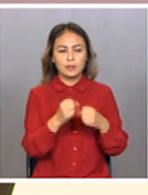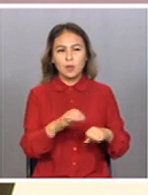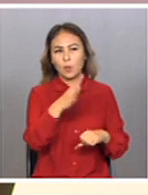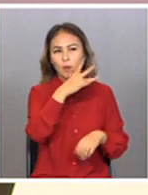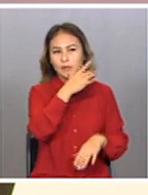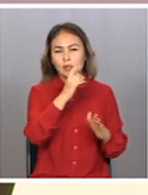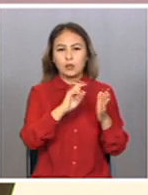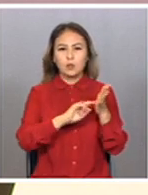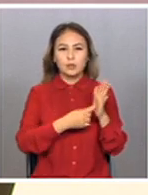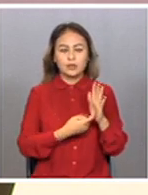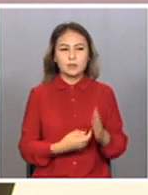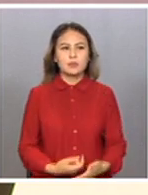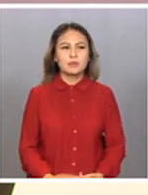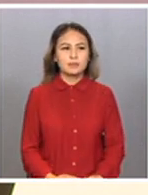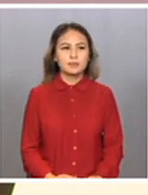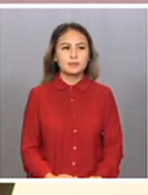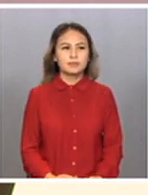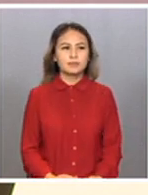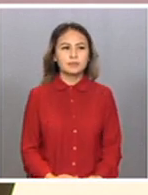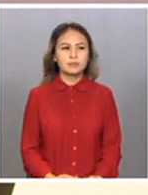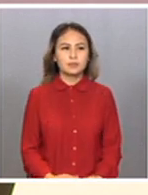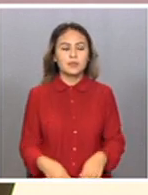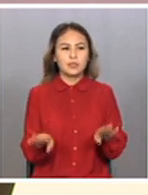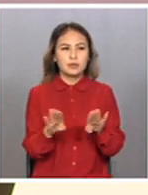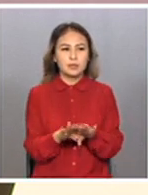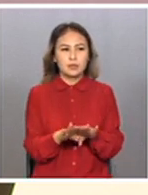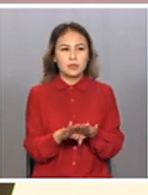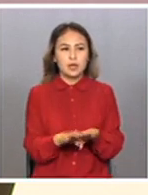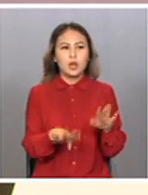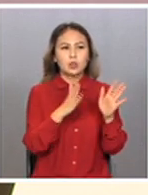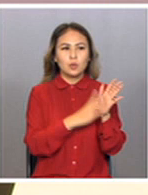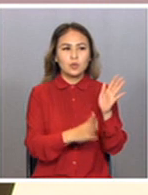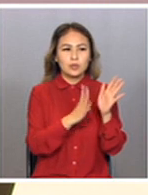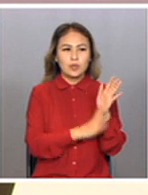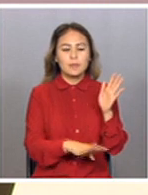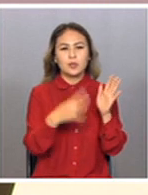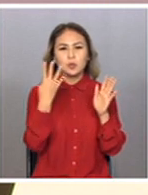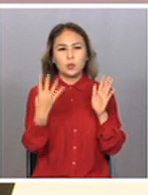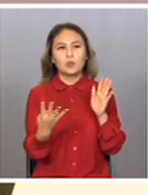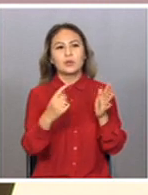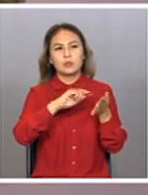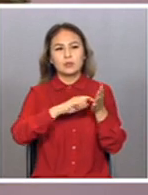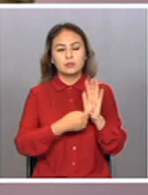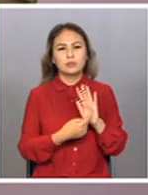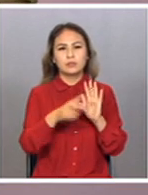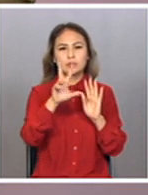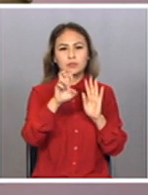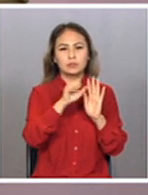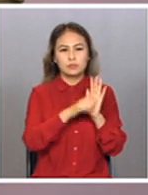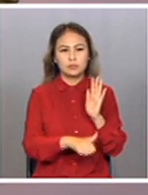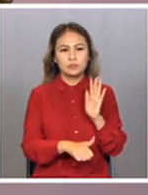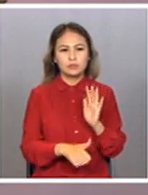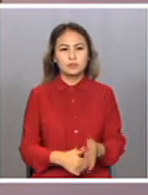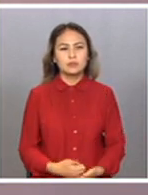уақытқа көбейтеміз. Демек, 90 мен 4 сандарының көбейтіндісі